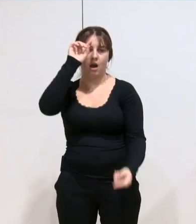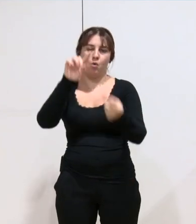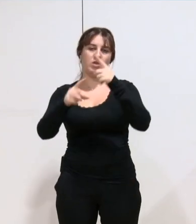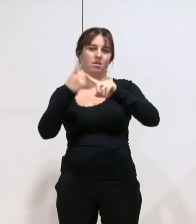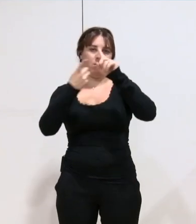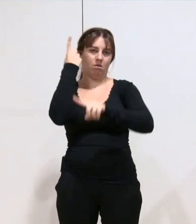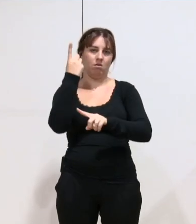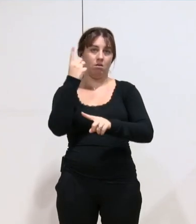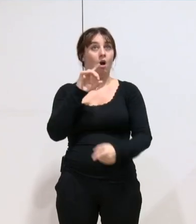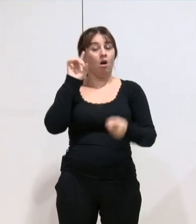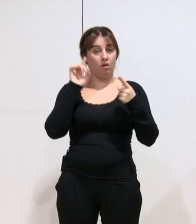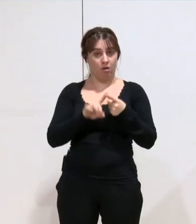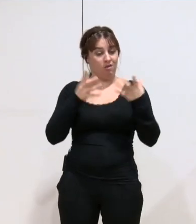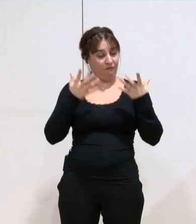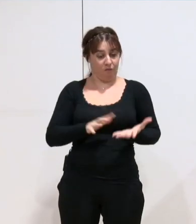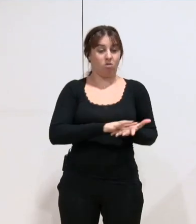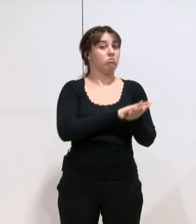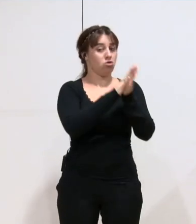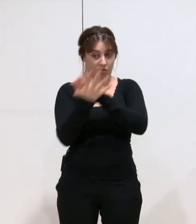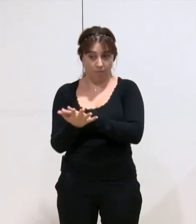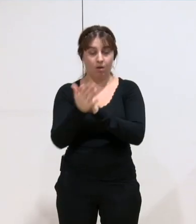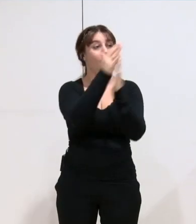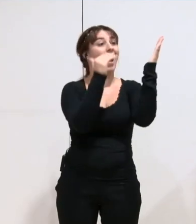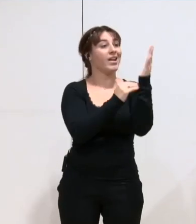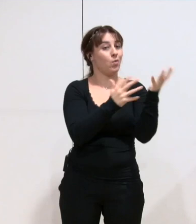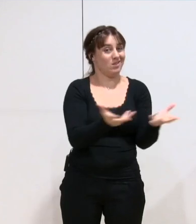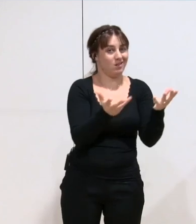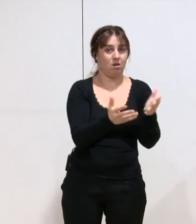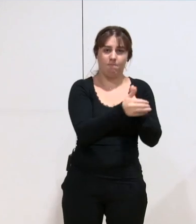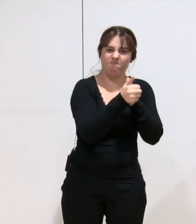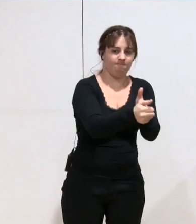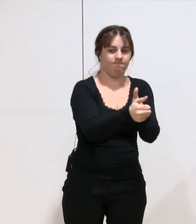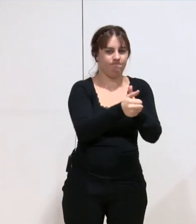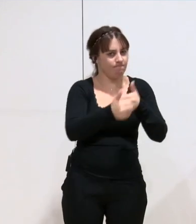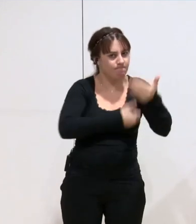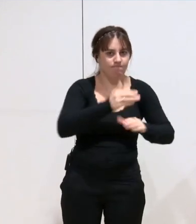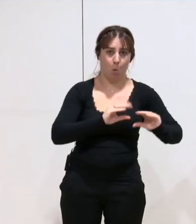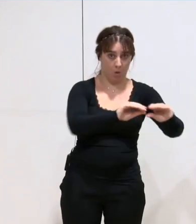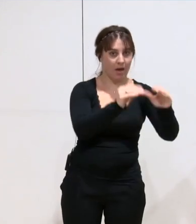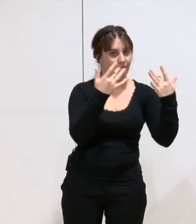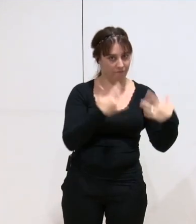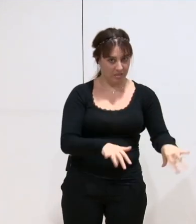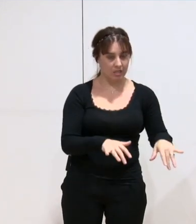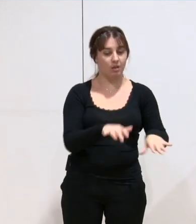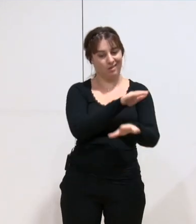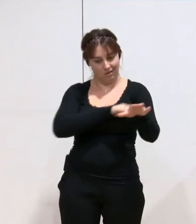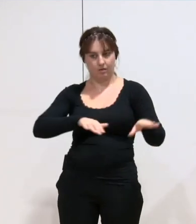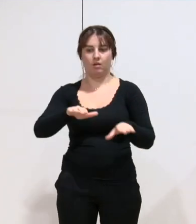enjeu de transformation forte qui est porté par l'adjointe, et ça a été dit, et qui est mis en œuvre, et en même temps une